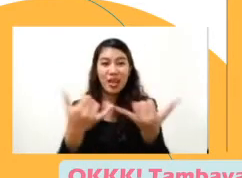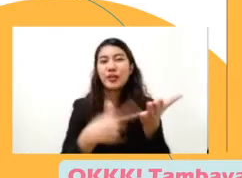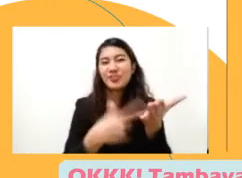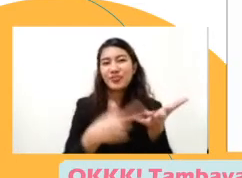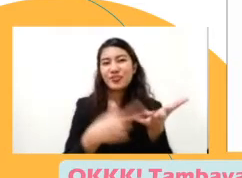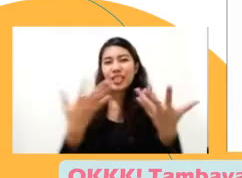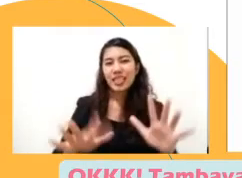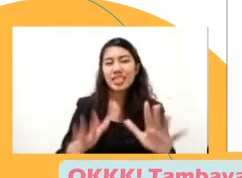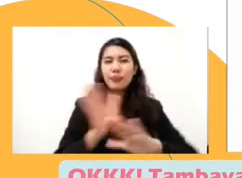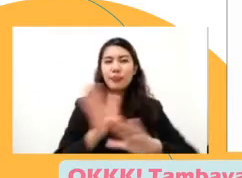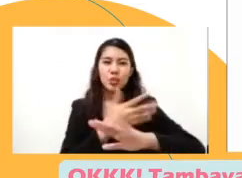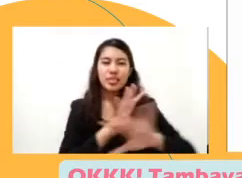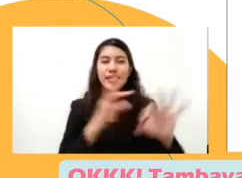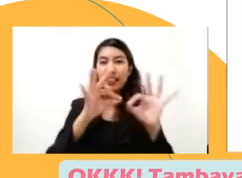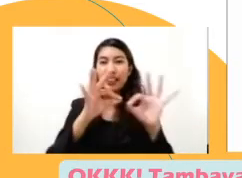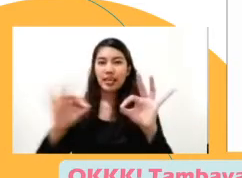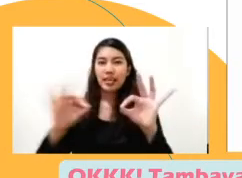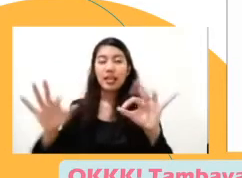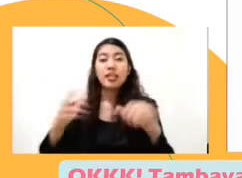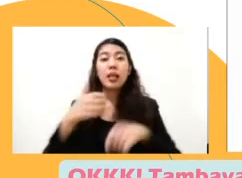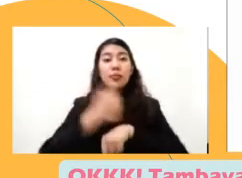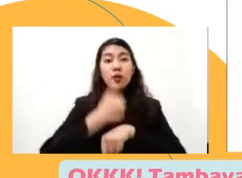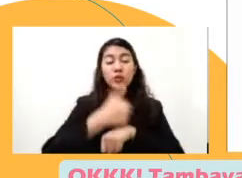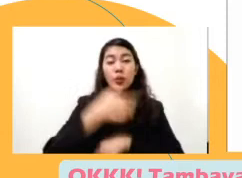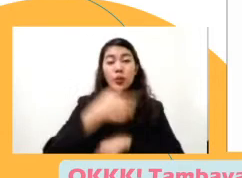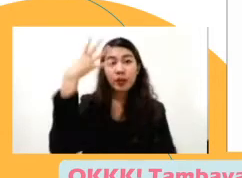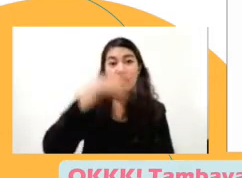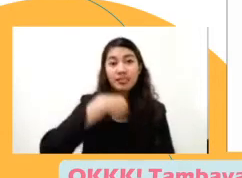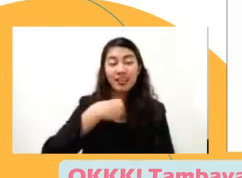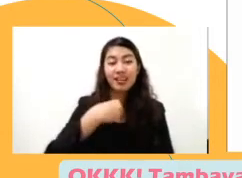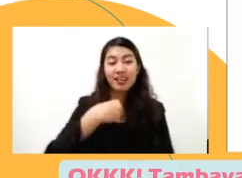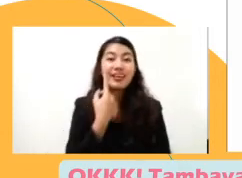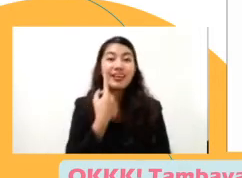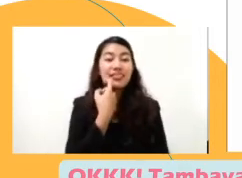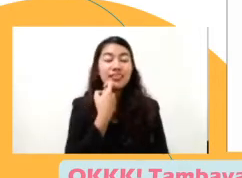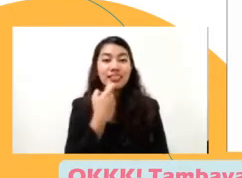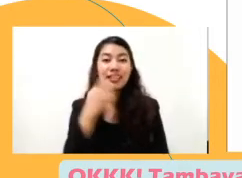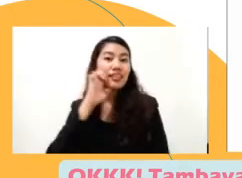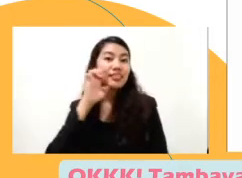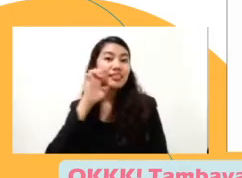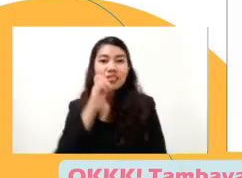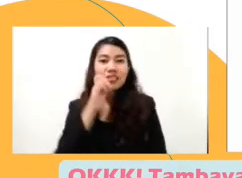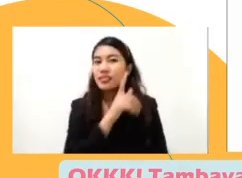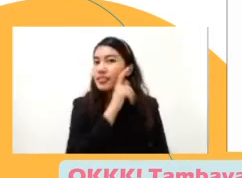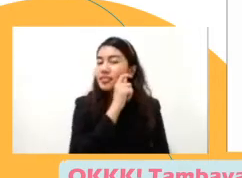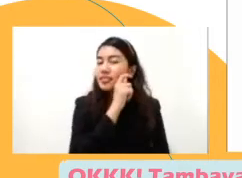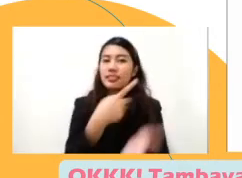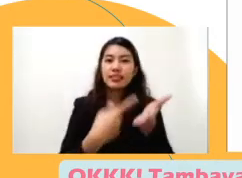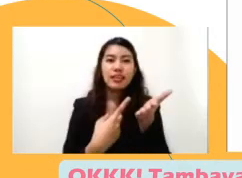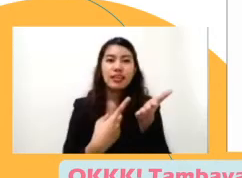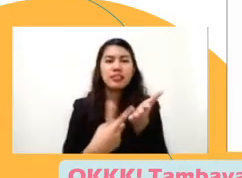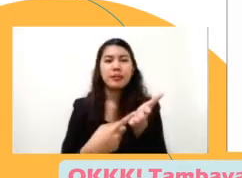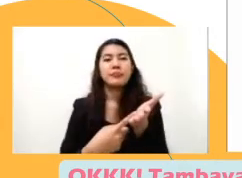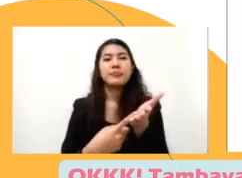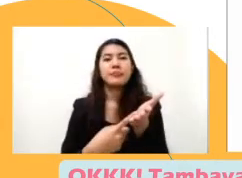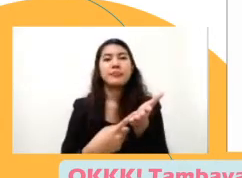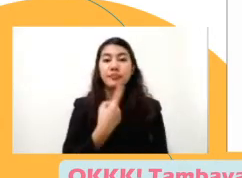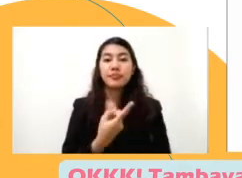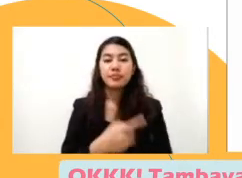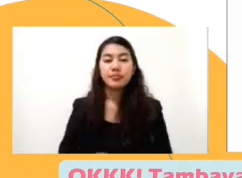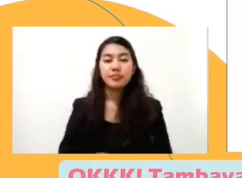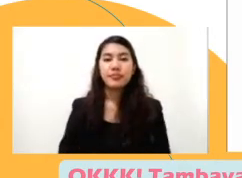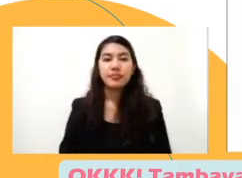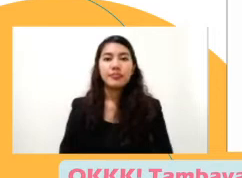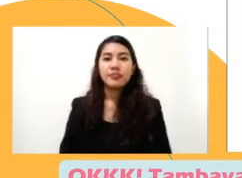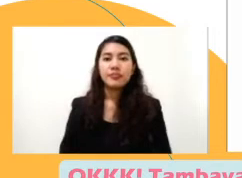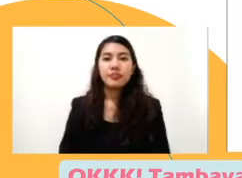yun nga, ang ganda ng pina-homework, no? Yung pinadagdag nila Ate Teresa at ni Ate Erica. Sabi nila, i-incorporate natin